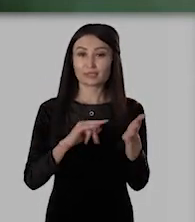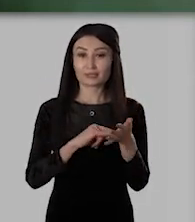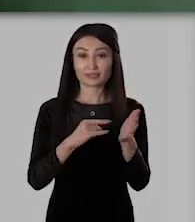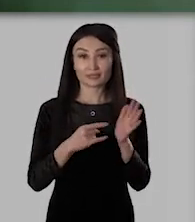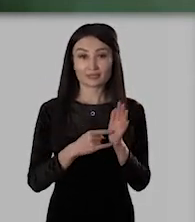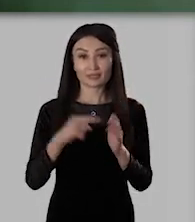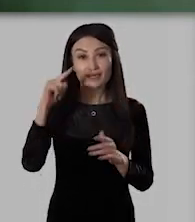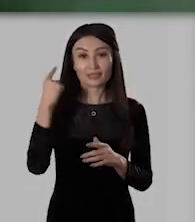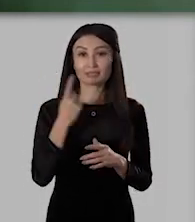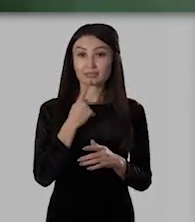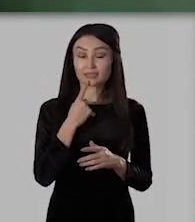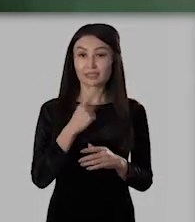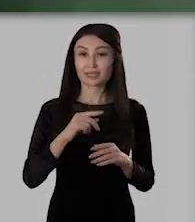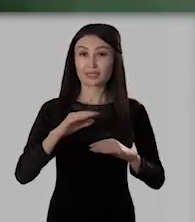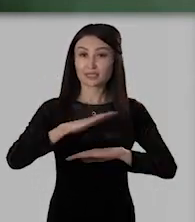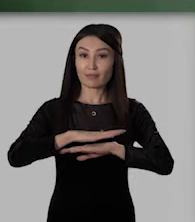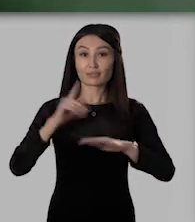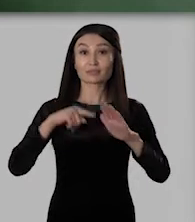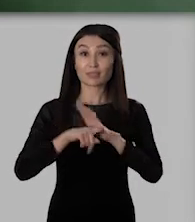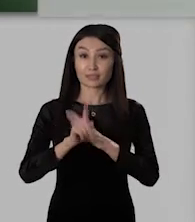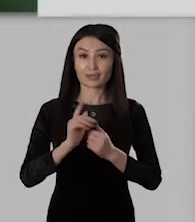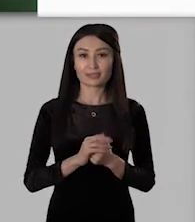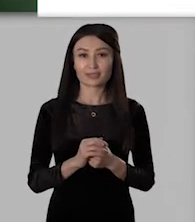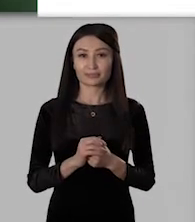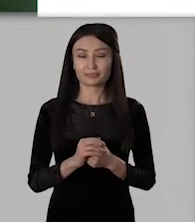7-класстын кыргыз тили сабагын баштайбыз.